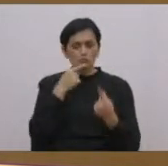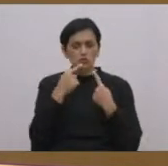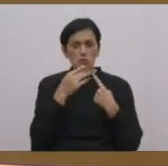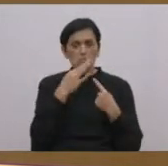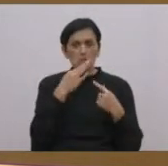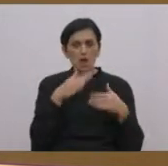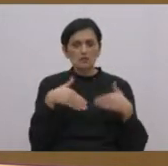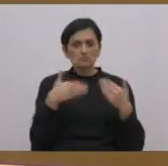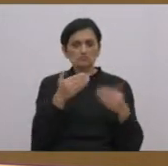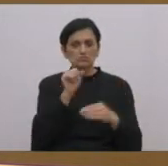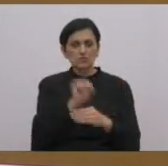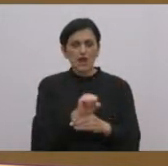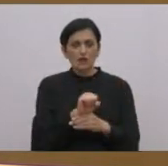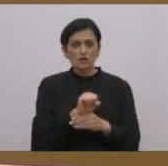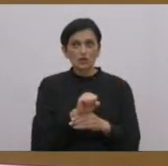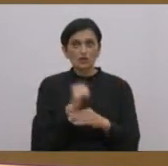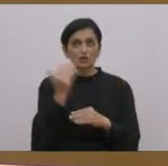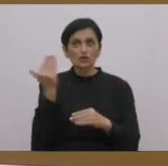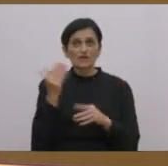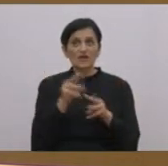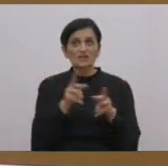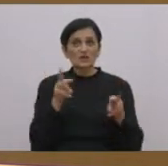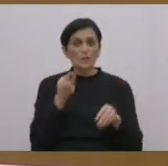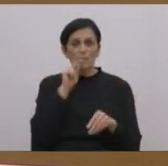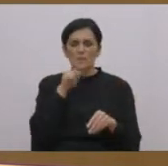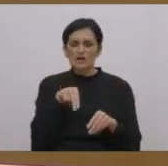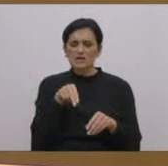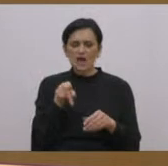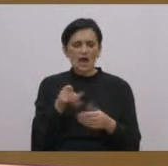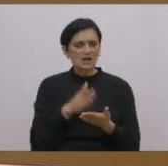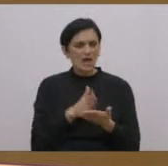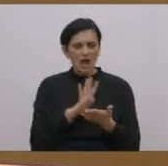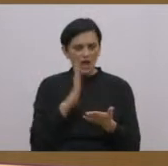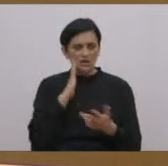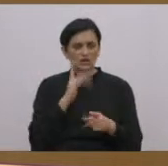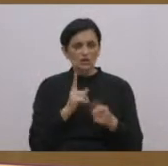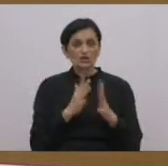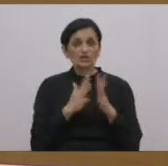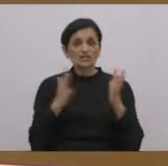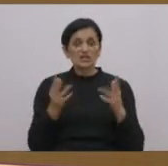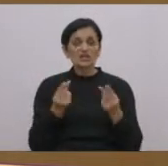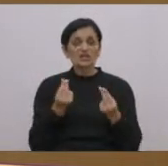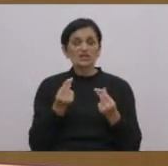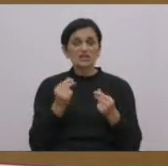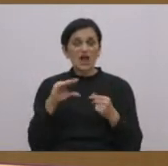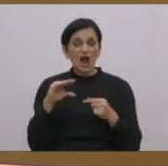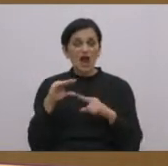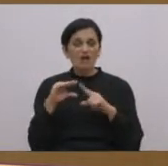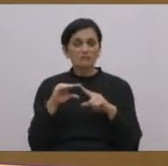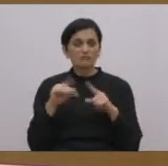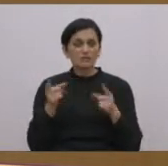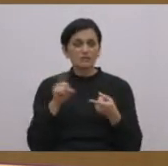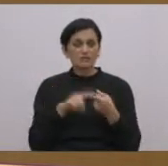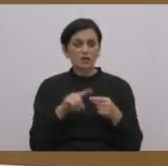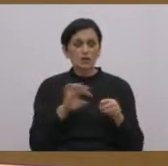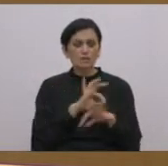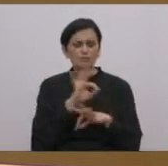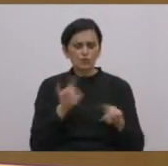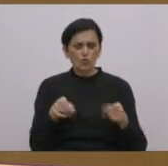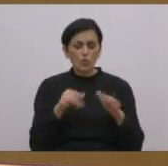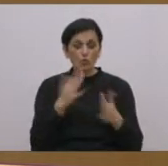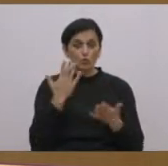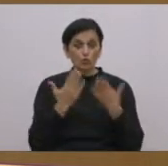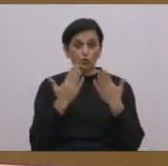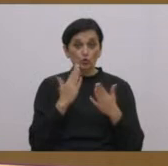რატომღაც გაჩერდა. Amasii dat conștient că niște amenințări zdrăle n-am dulit carari. Dintr-un anumit an încă dacă avșii rebuleș, am proiectiz gând forțele băda tu